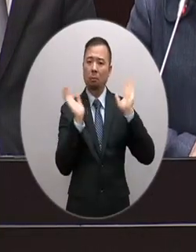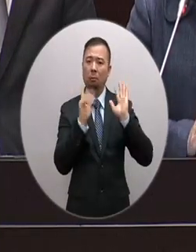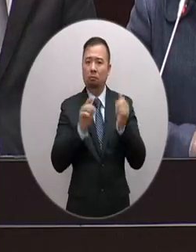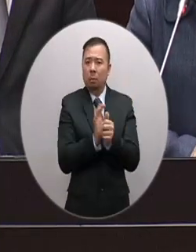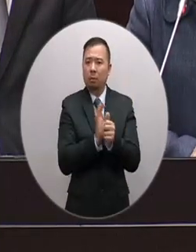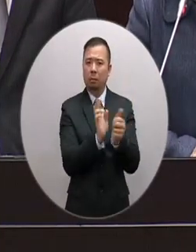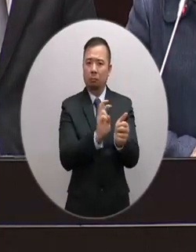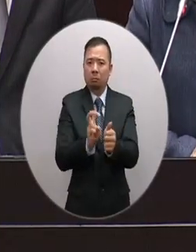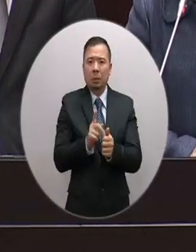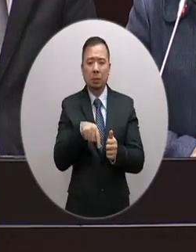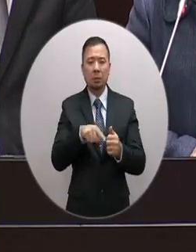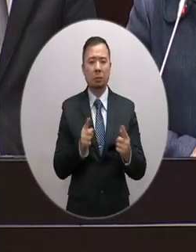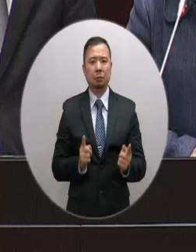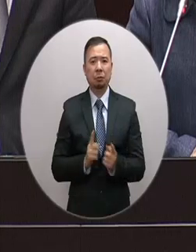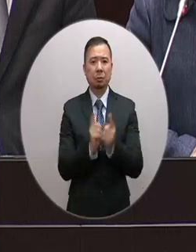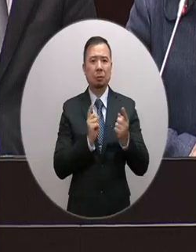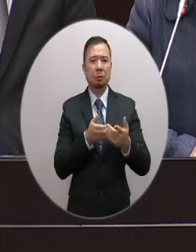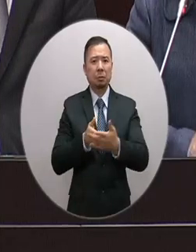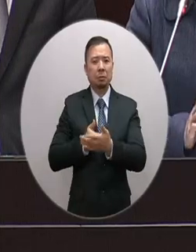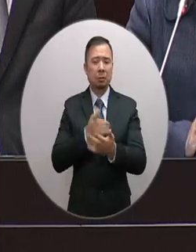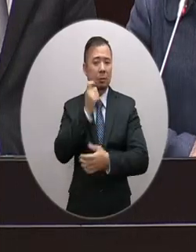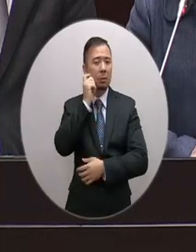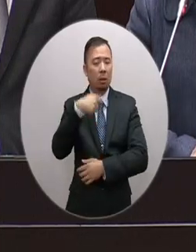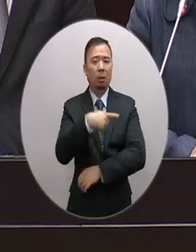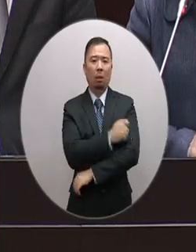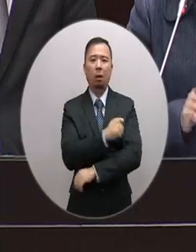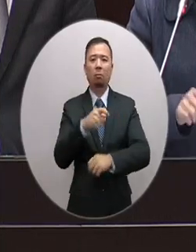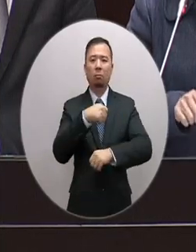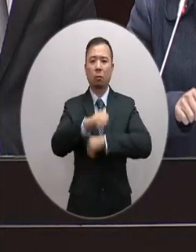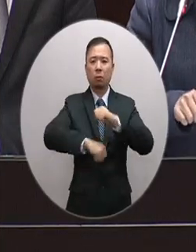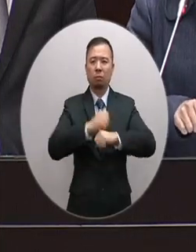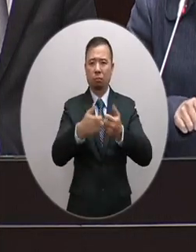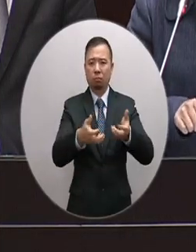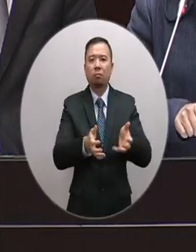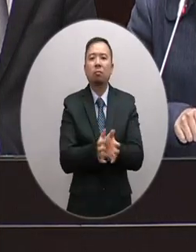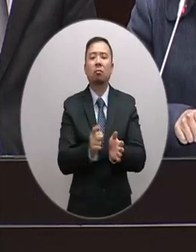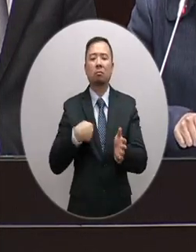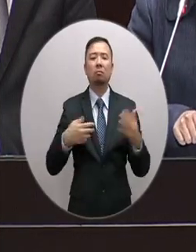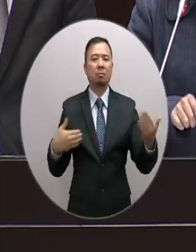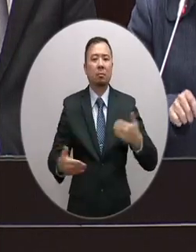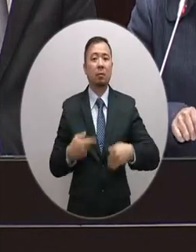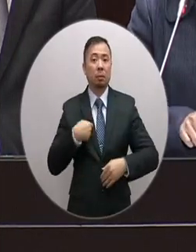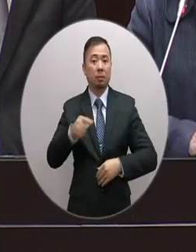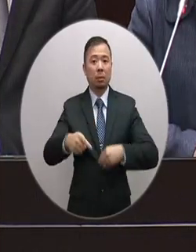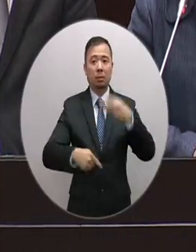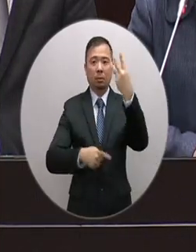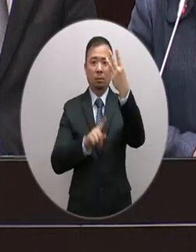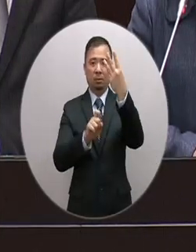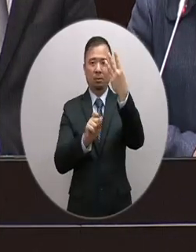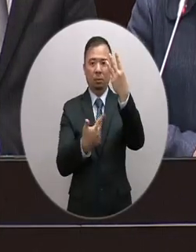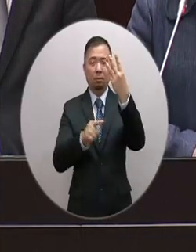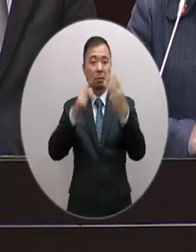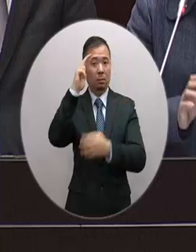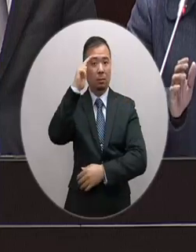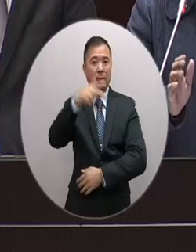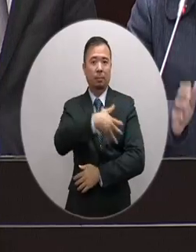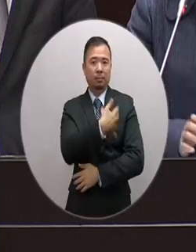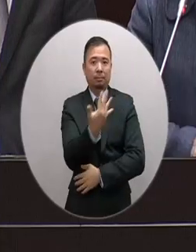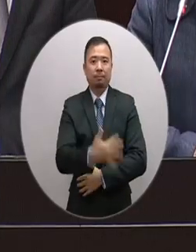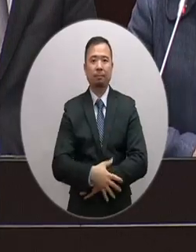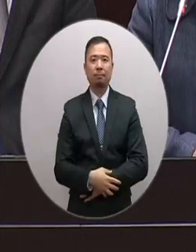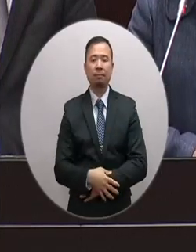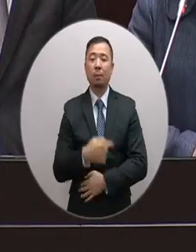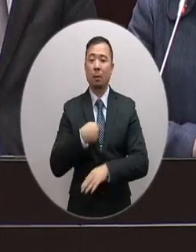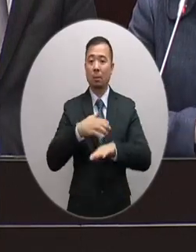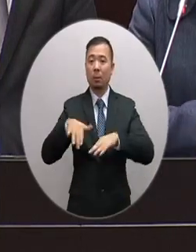题，那劳动部也都了解，所以我跟委员报告，我们在3月16号，也就是下个礼拜五，我们会